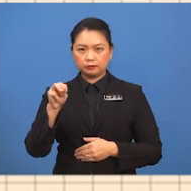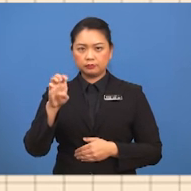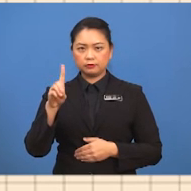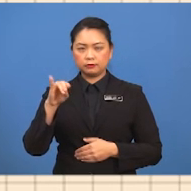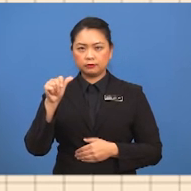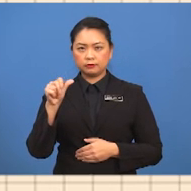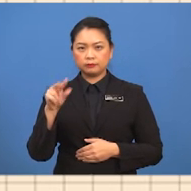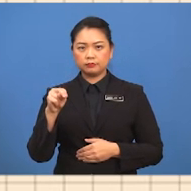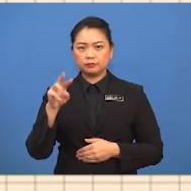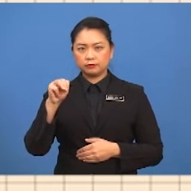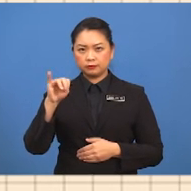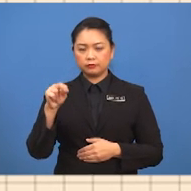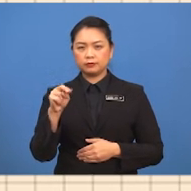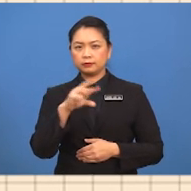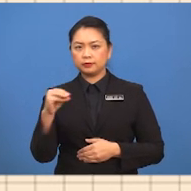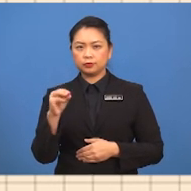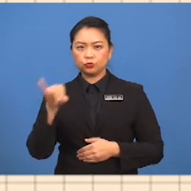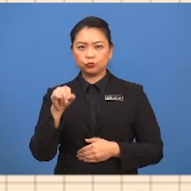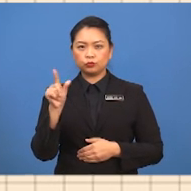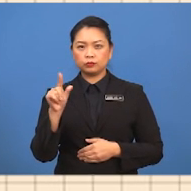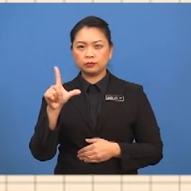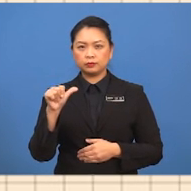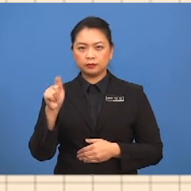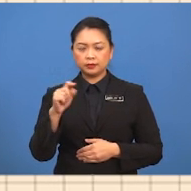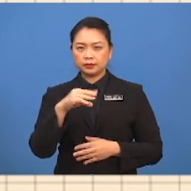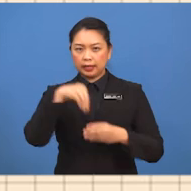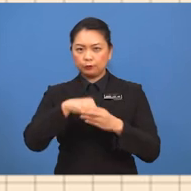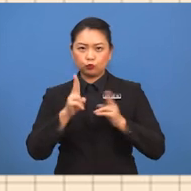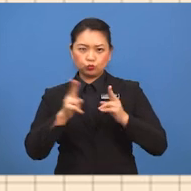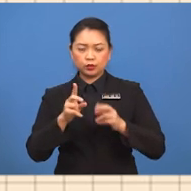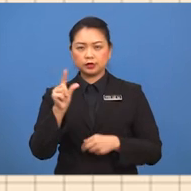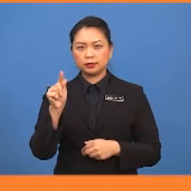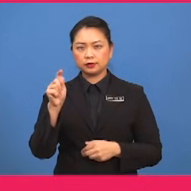median, min dan julat di bawah tajuk pengurusan data.